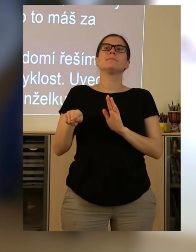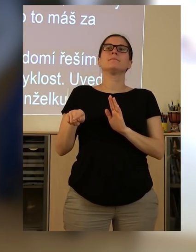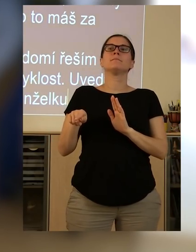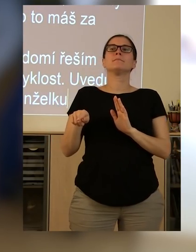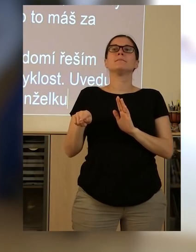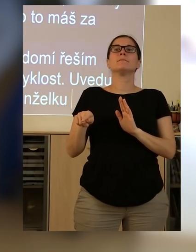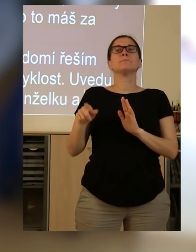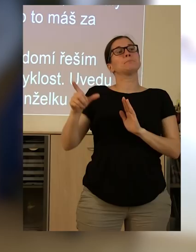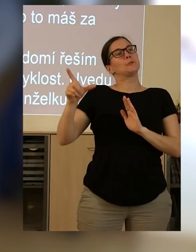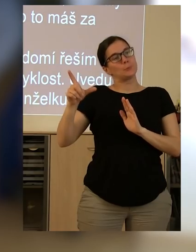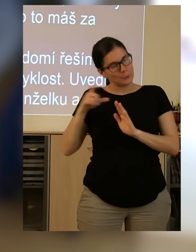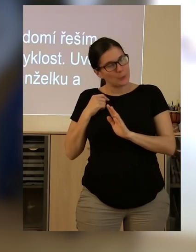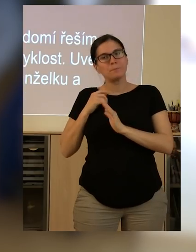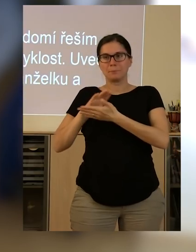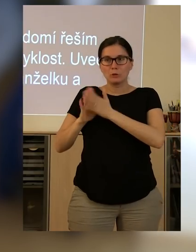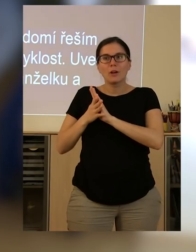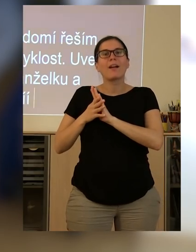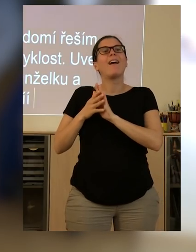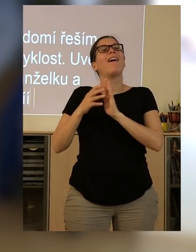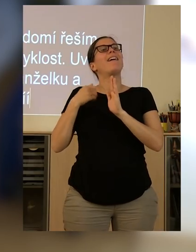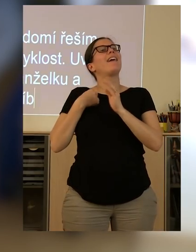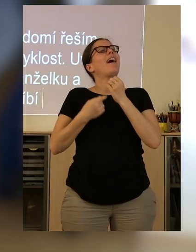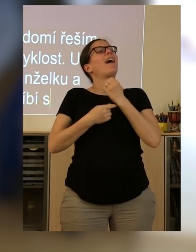a najednou se mě líbí sousedka.